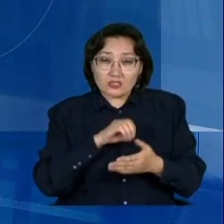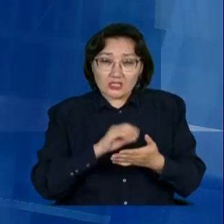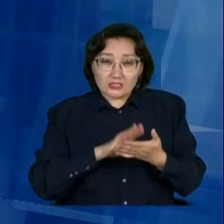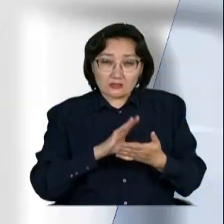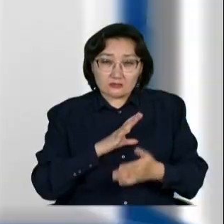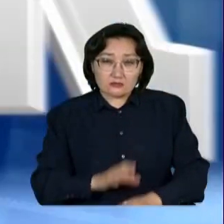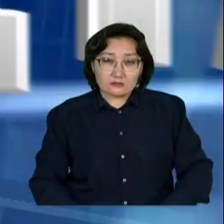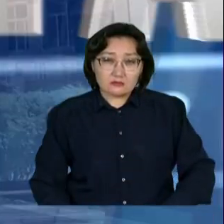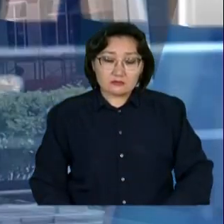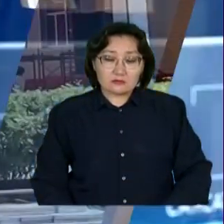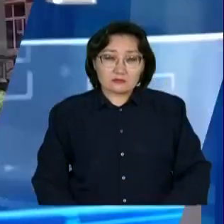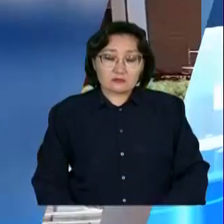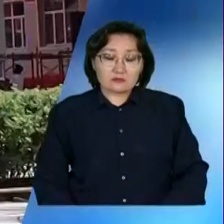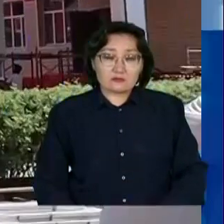анықталған?